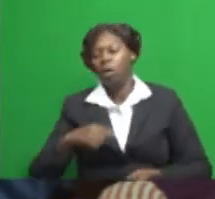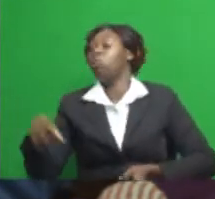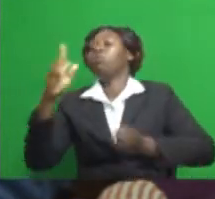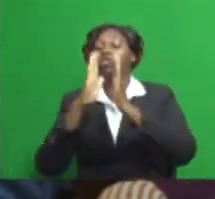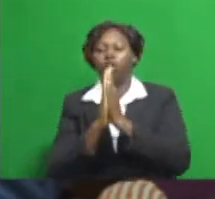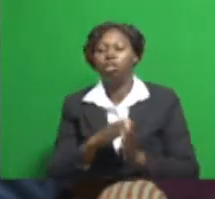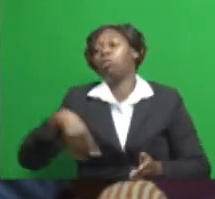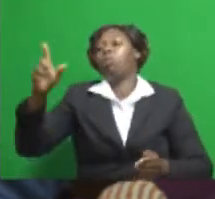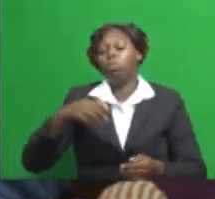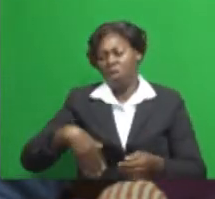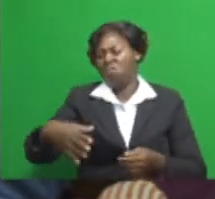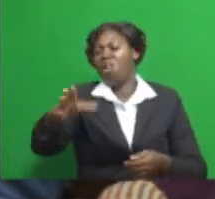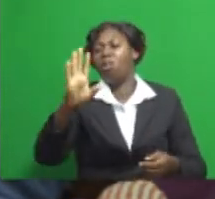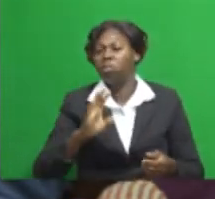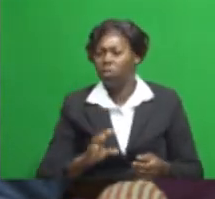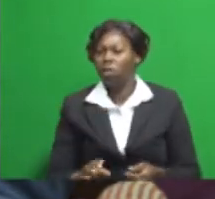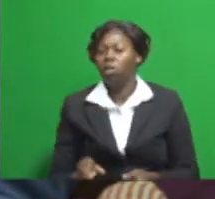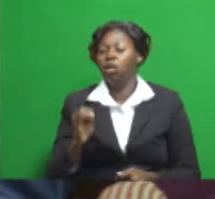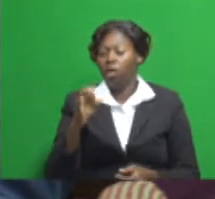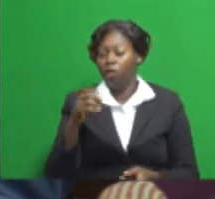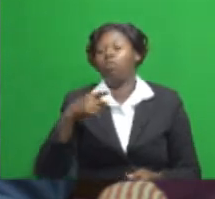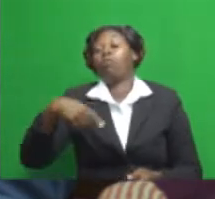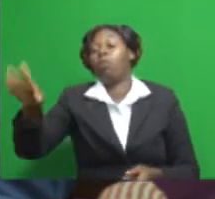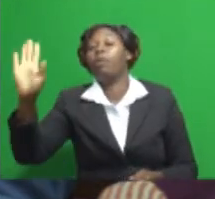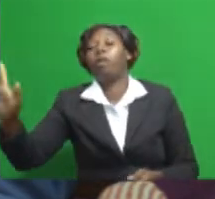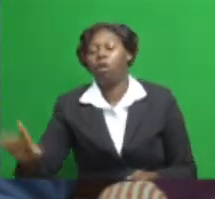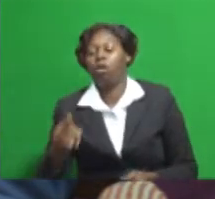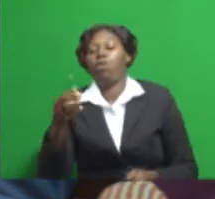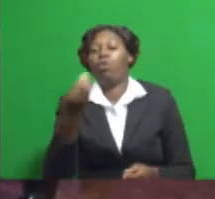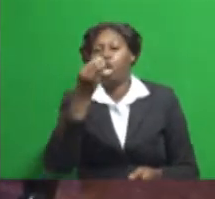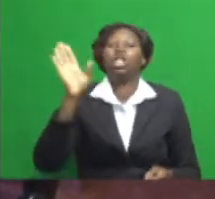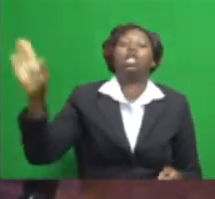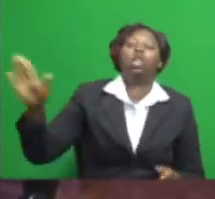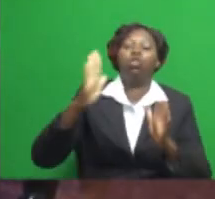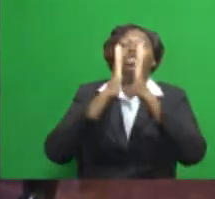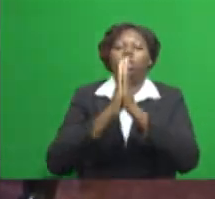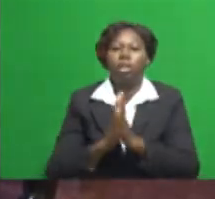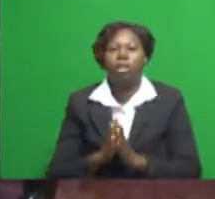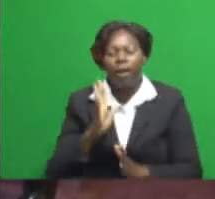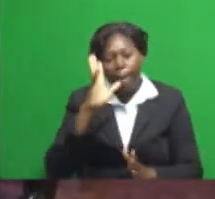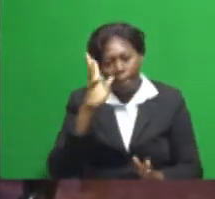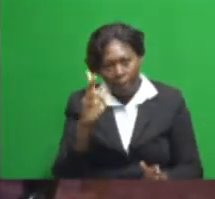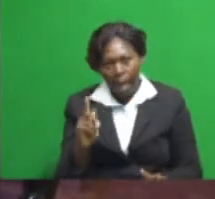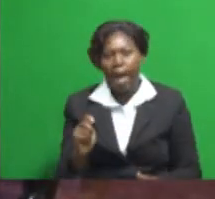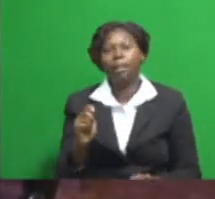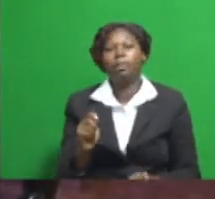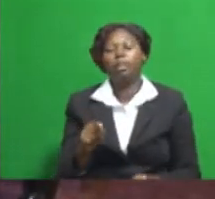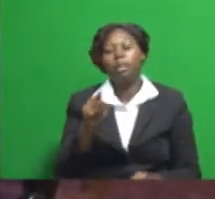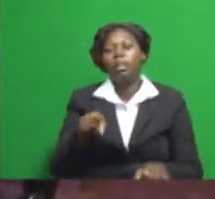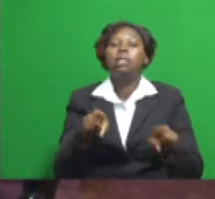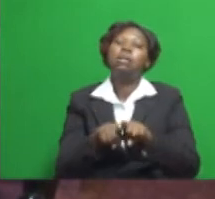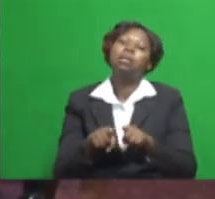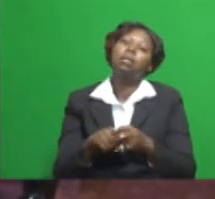kana mukadzi munzi bva pano hatigari nemunhu anonamata chechi sirie zvatinoda pano. Asi semu munhuye akanzi aita mhosva